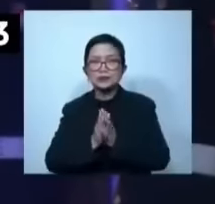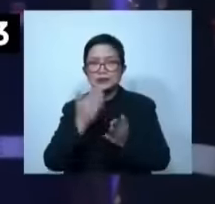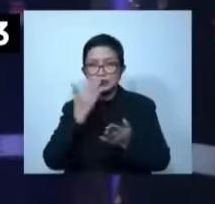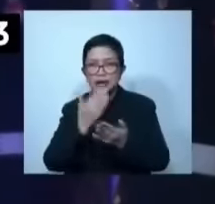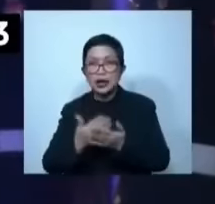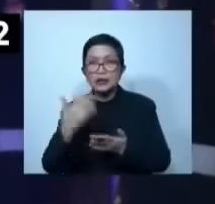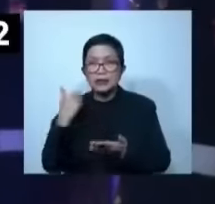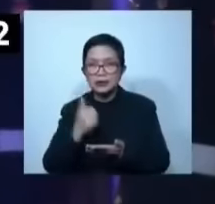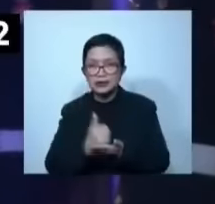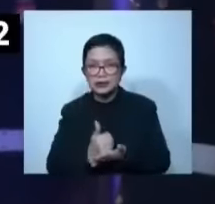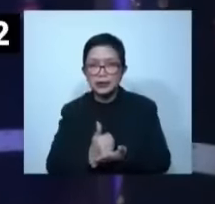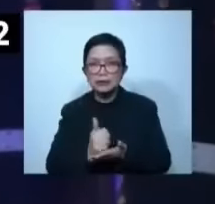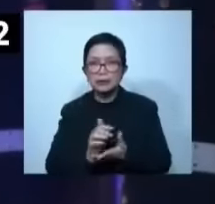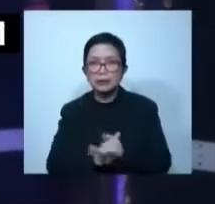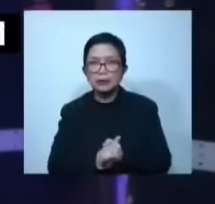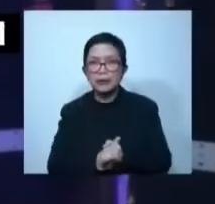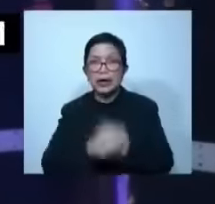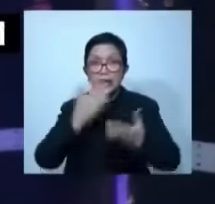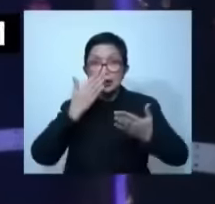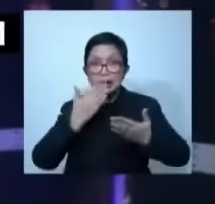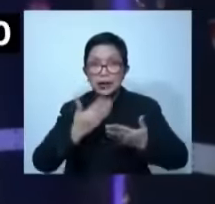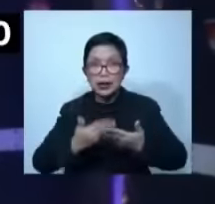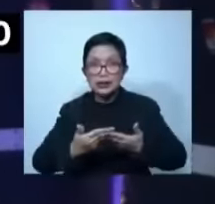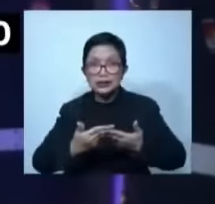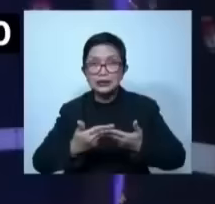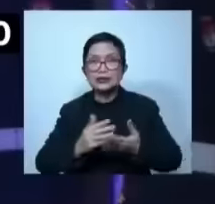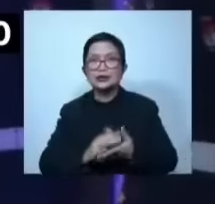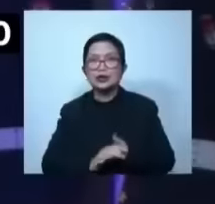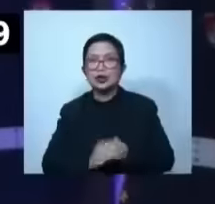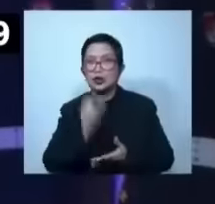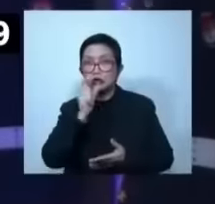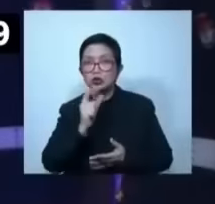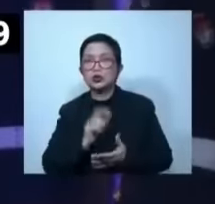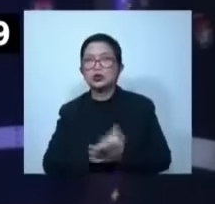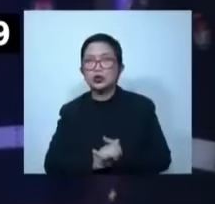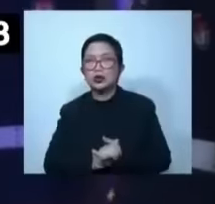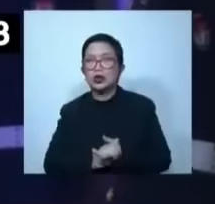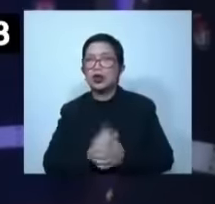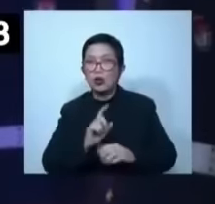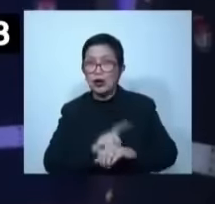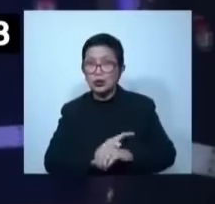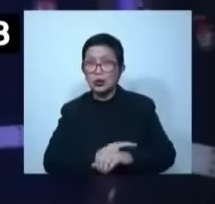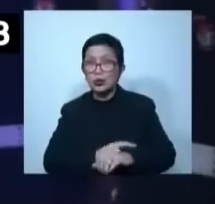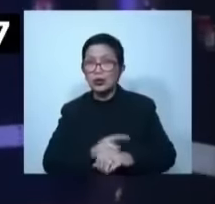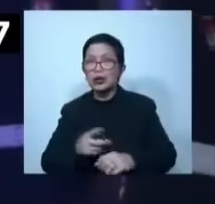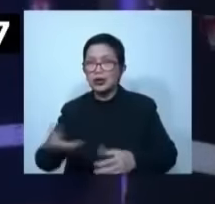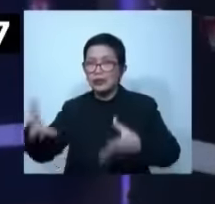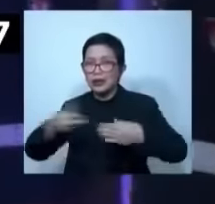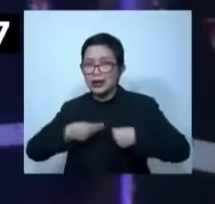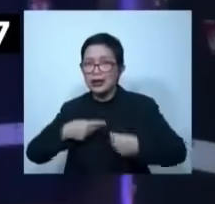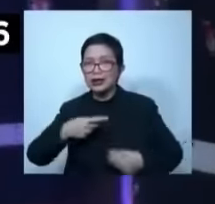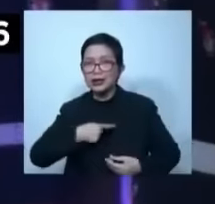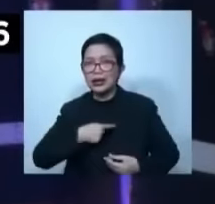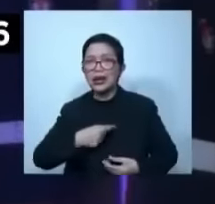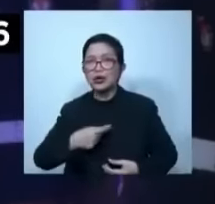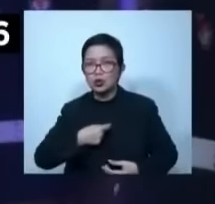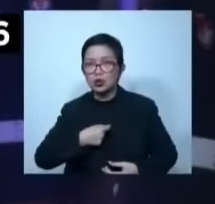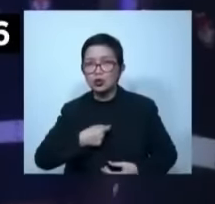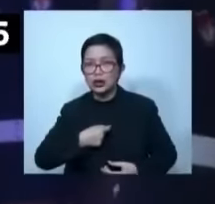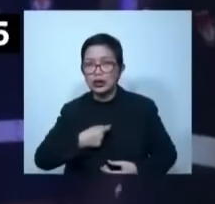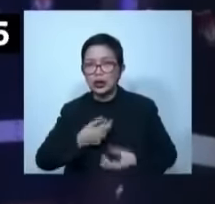Buddhaya, salam kebajikan. Terima kasih kesempatan yang diberikan kepada saya untuk menyampaikan visi dan